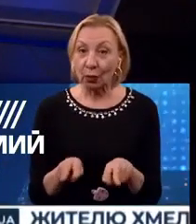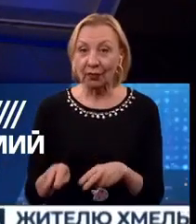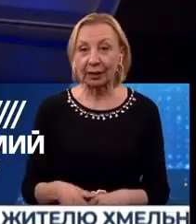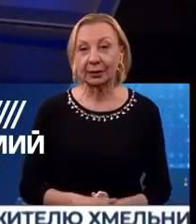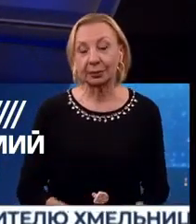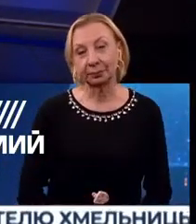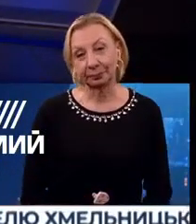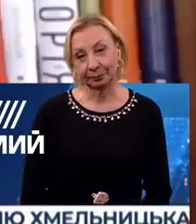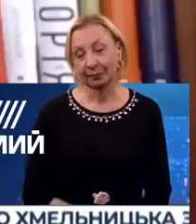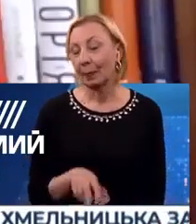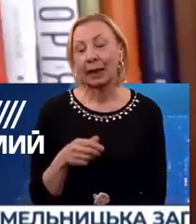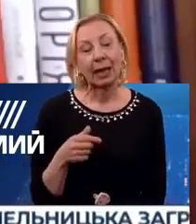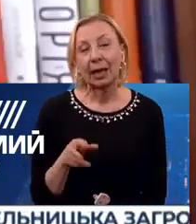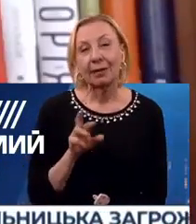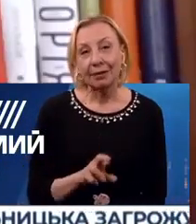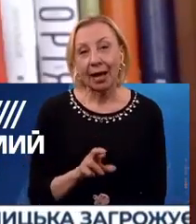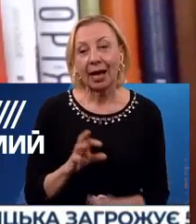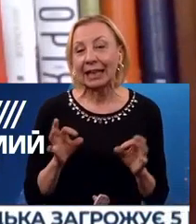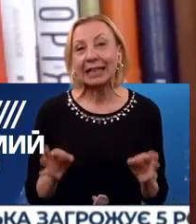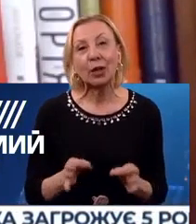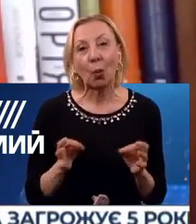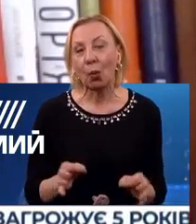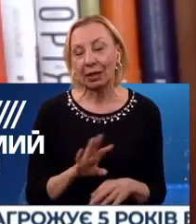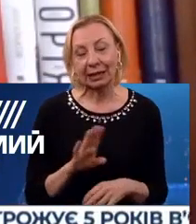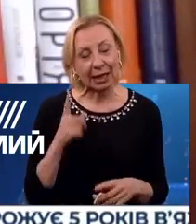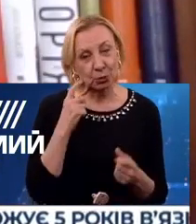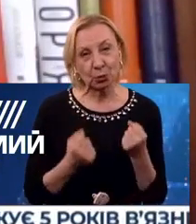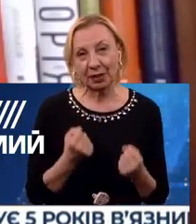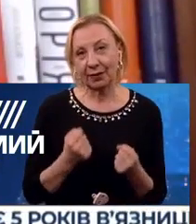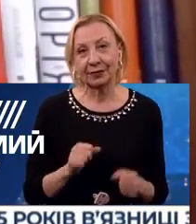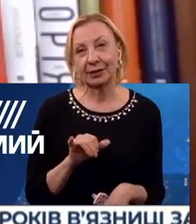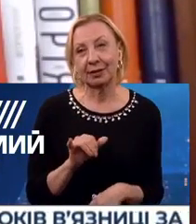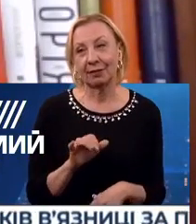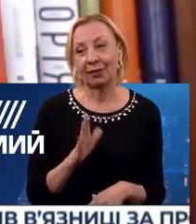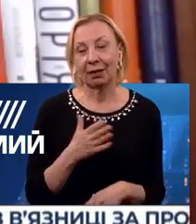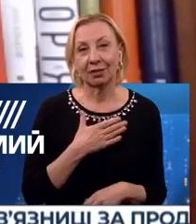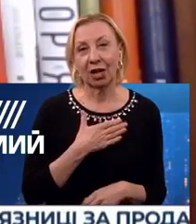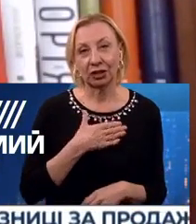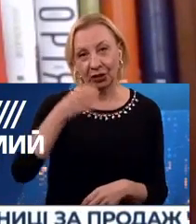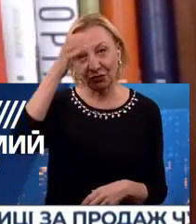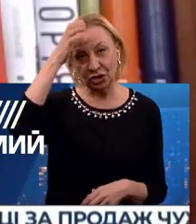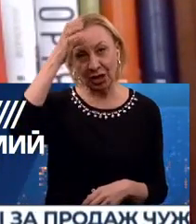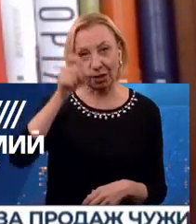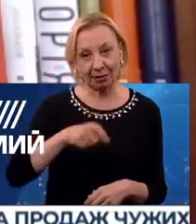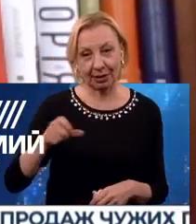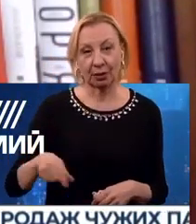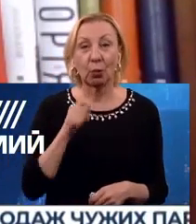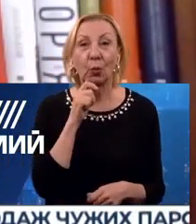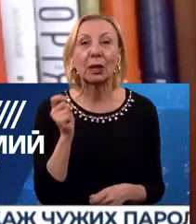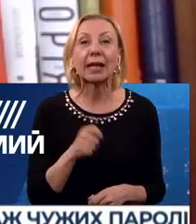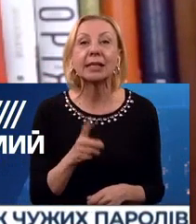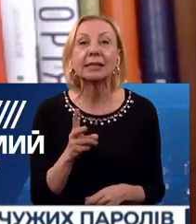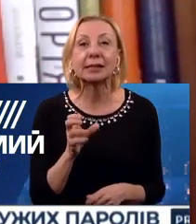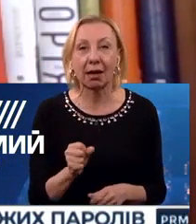Я ніколи не сумнівався у наших вчених. Українська наукова школа найпотужніша не лише в